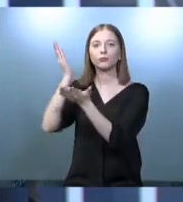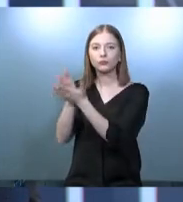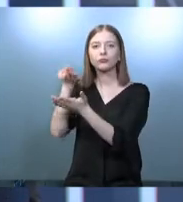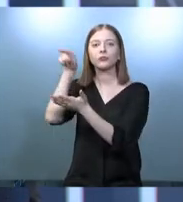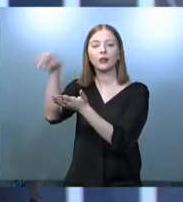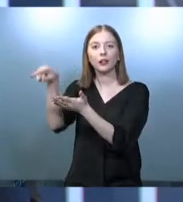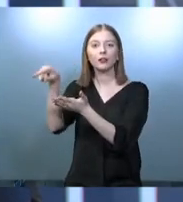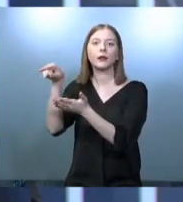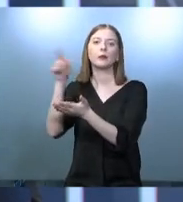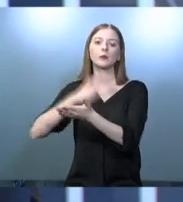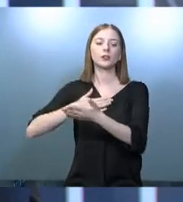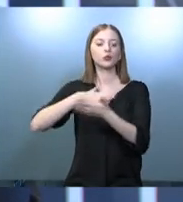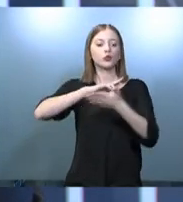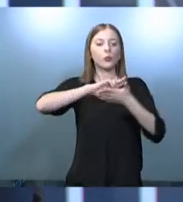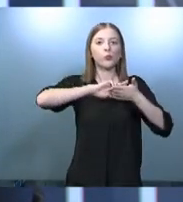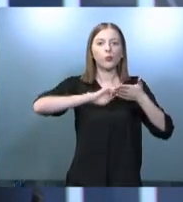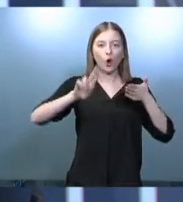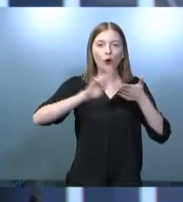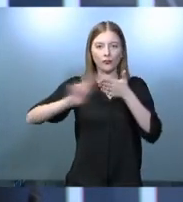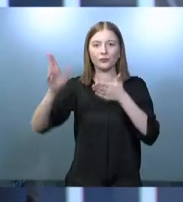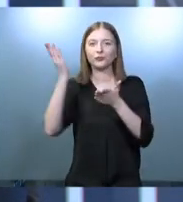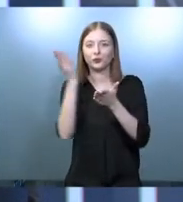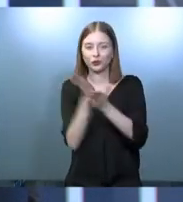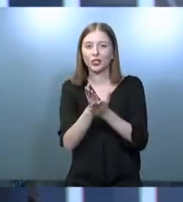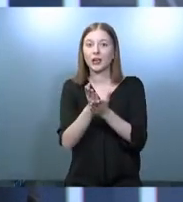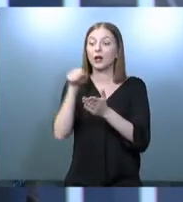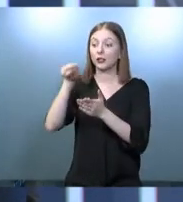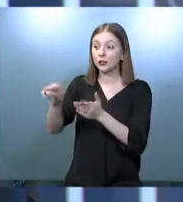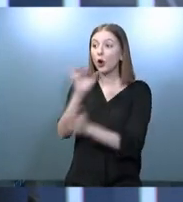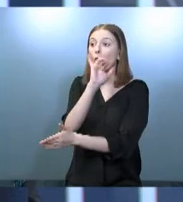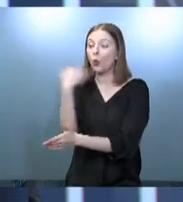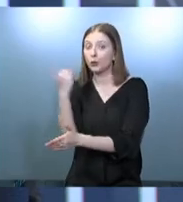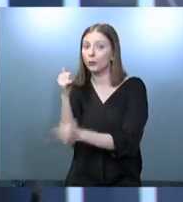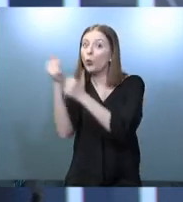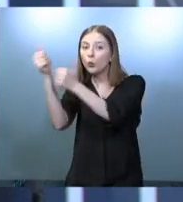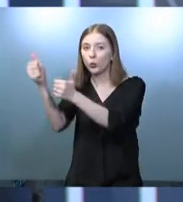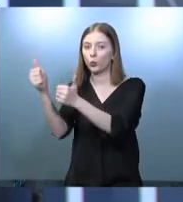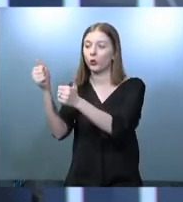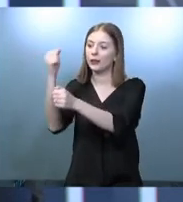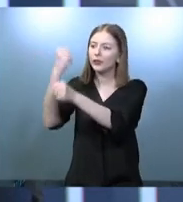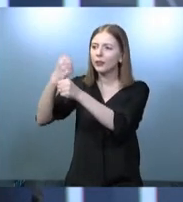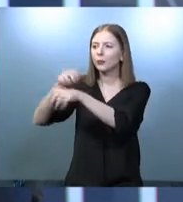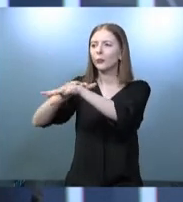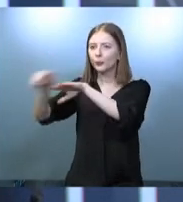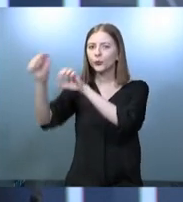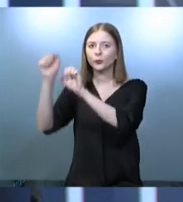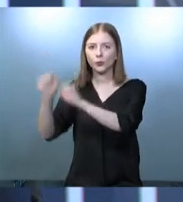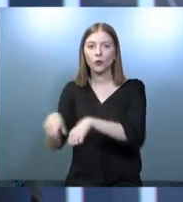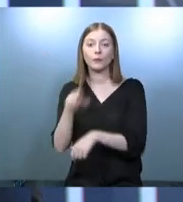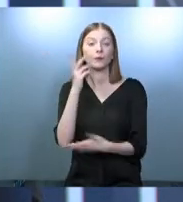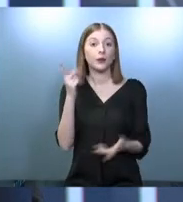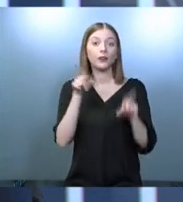yra, reiškia, pas mus žmonės, kurie visą tai galėtų labai kokybiškai atlikti. Kitas dalykas, kad iš